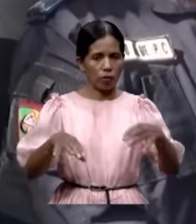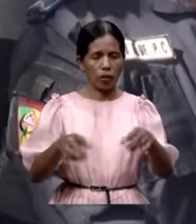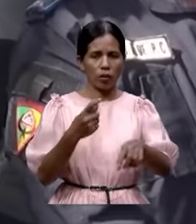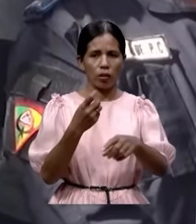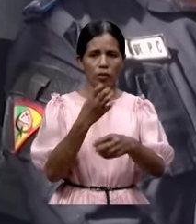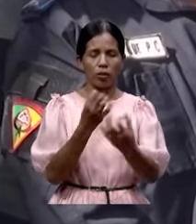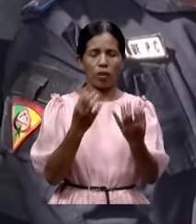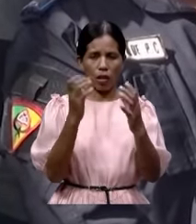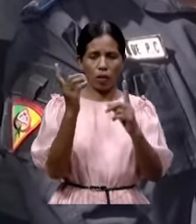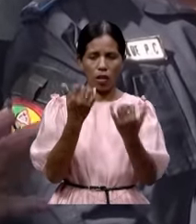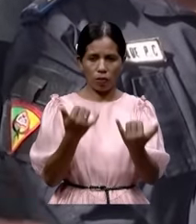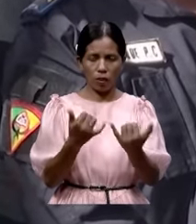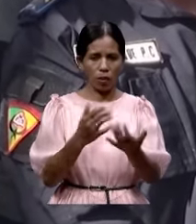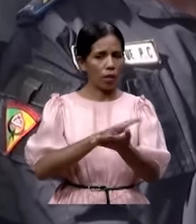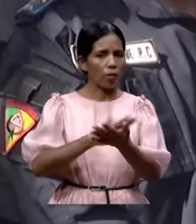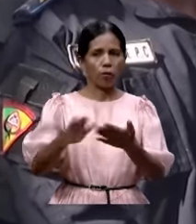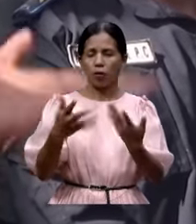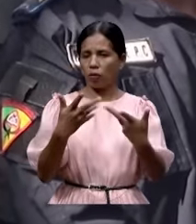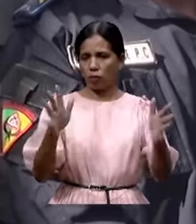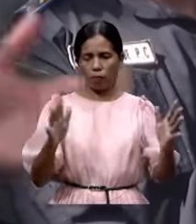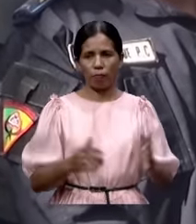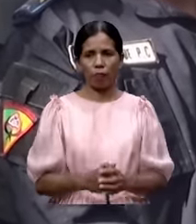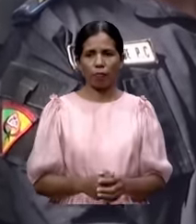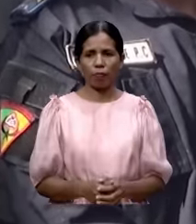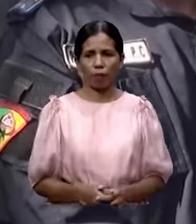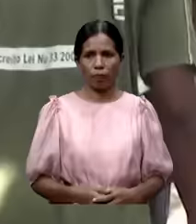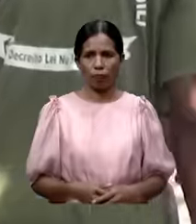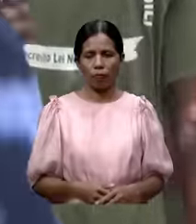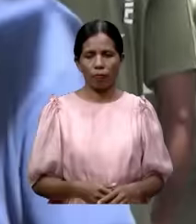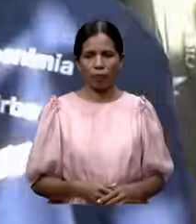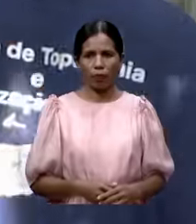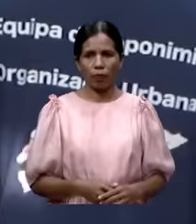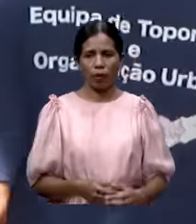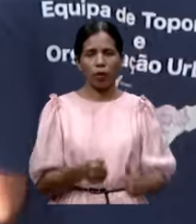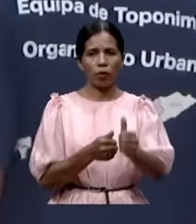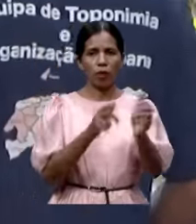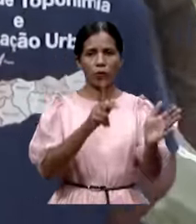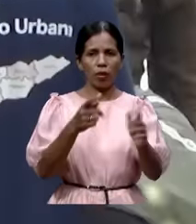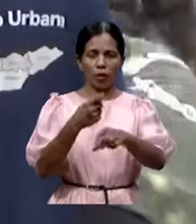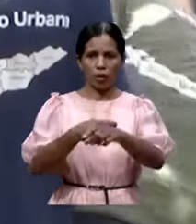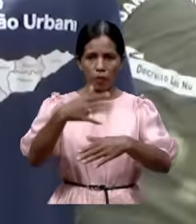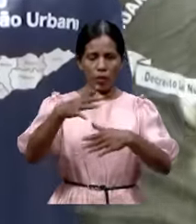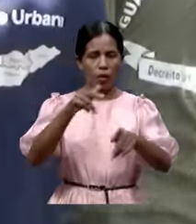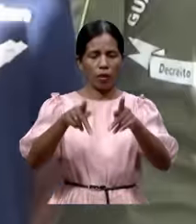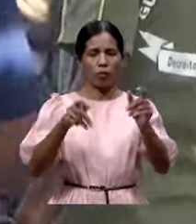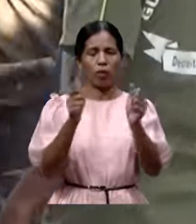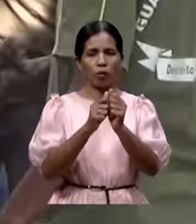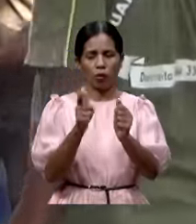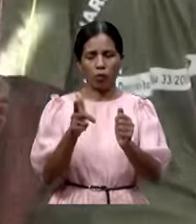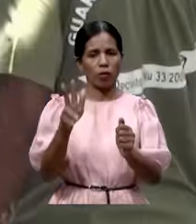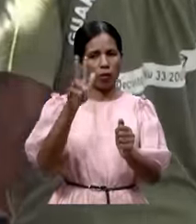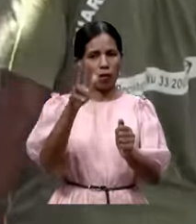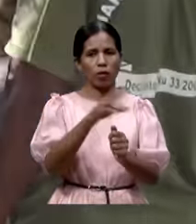que normalizar. Ali kolia serene. Sai sa. Tuir plano ya tempo besek komunidade umakain Ronul Resintolu